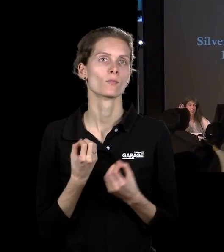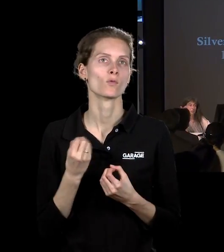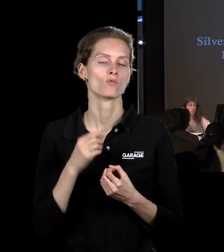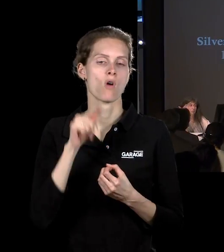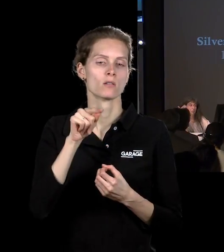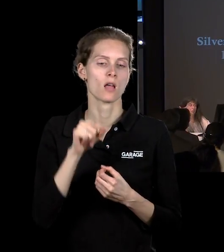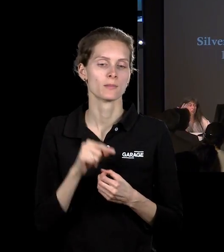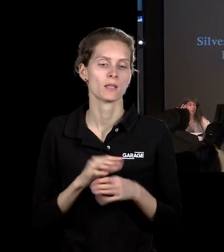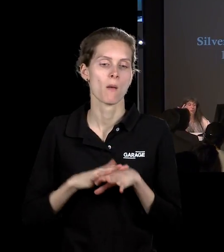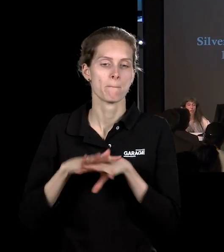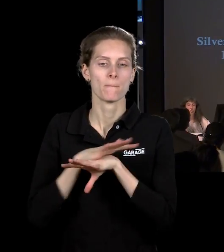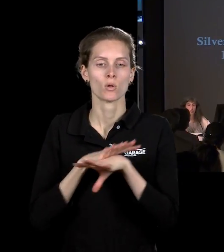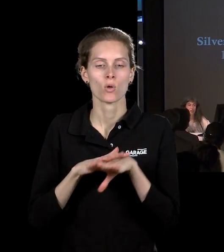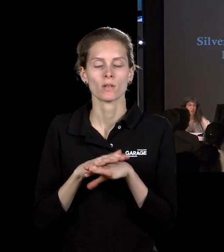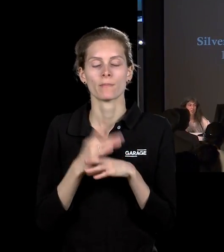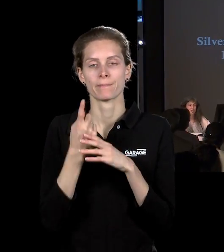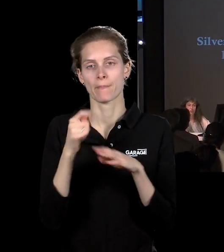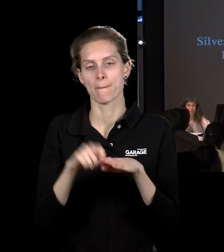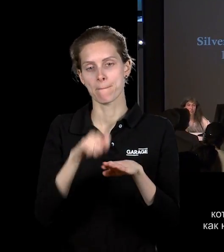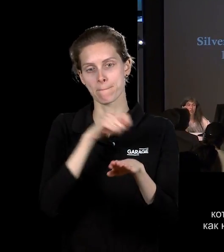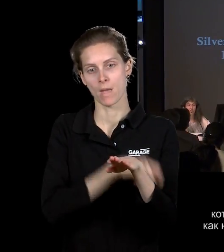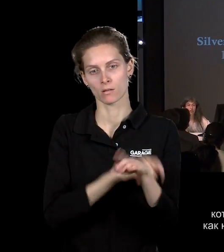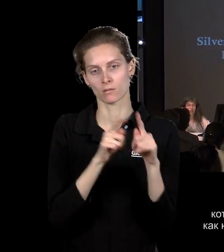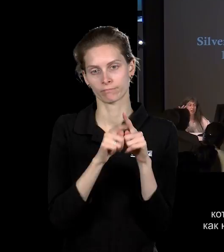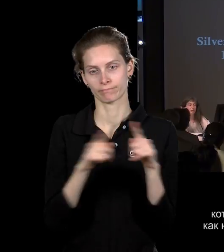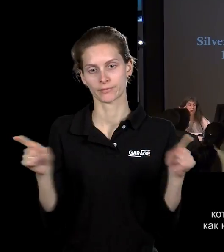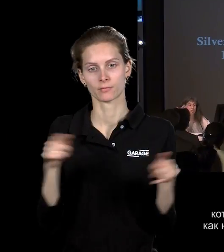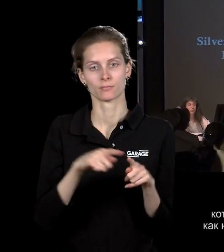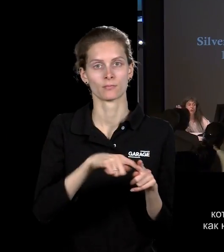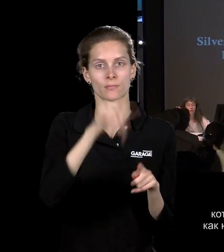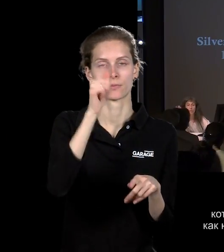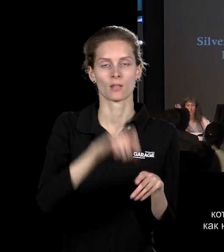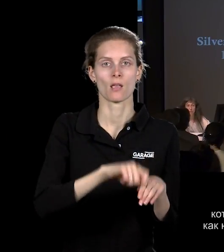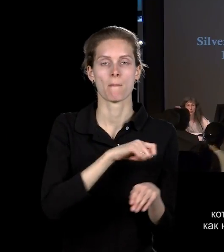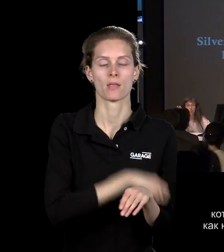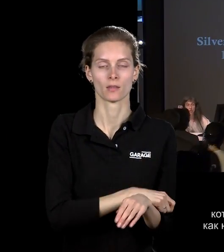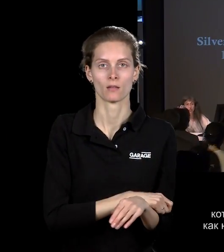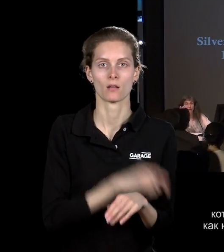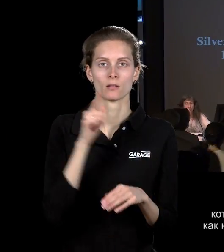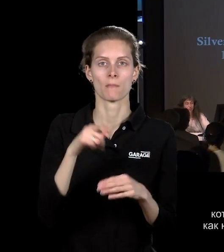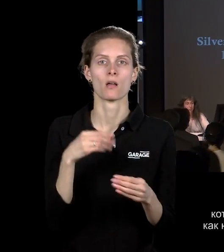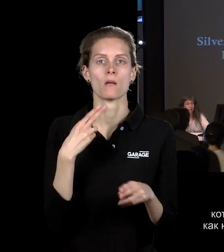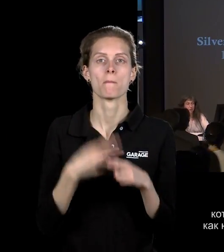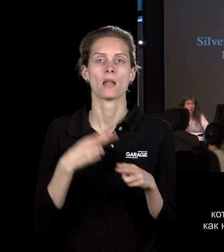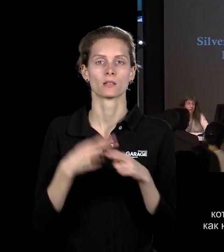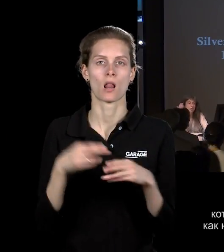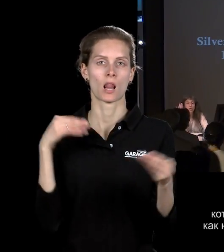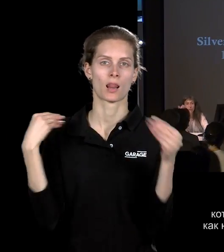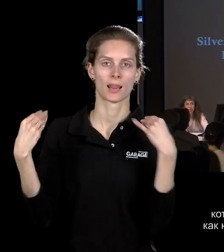это метровый метр на метр металлические листы, которые размещены в выставочном пространстве, как